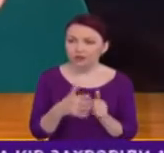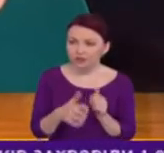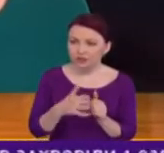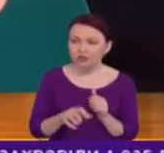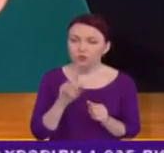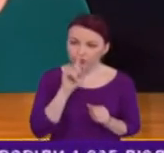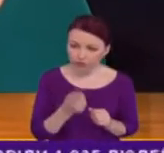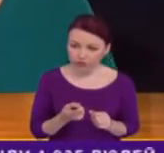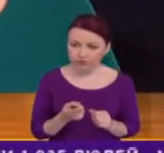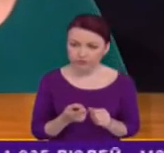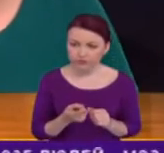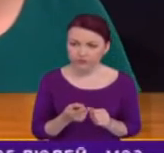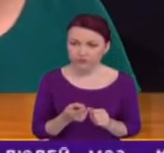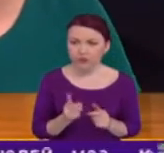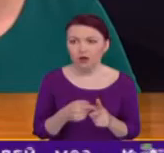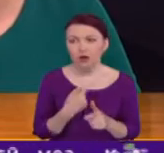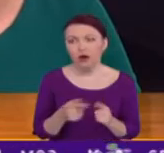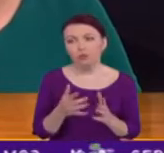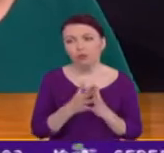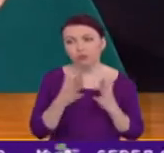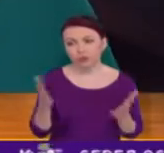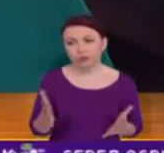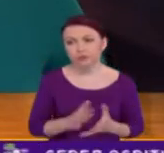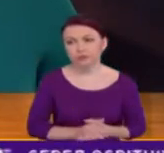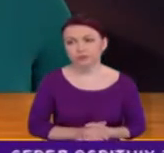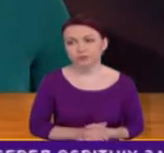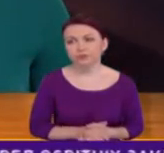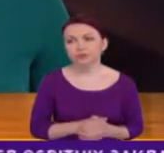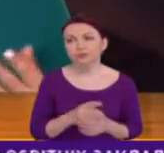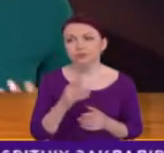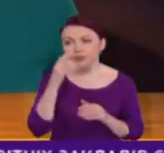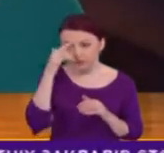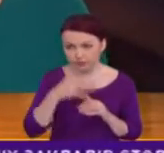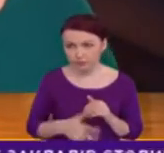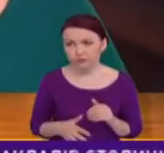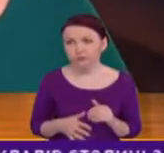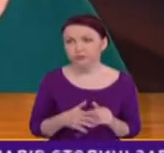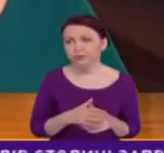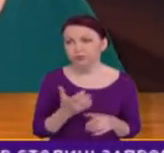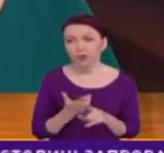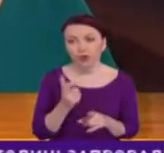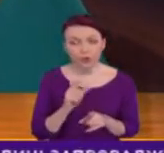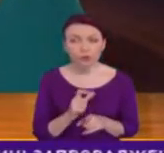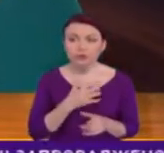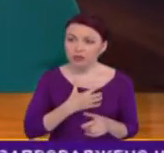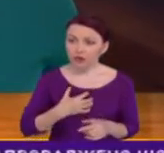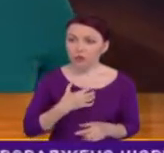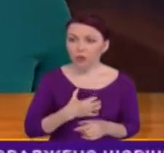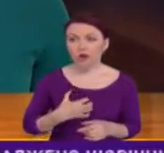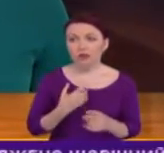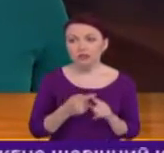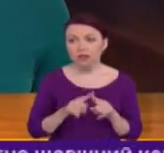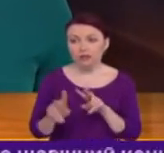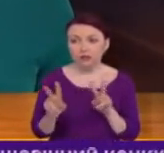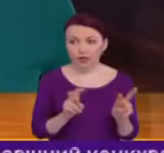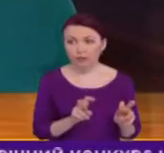правильно? В середньому рік. Або і більше, а то і більше. Так, почули. От досить актуальна, насправді, останнім часом тема